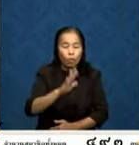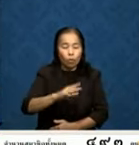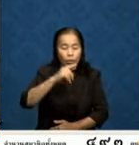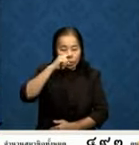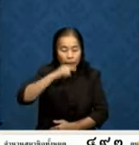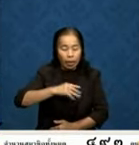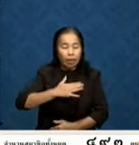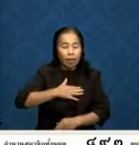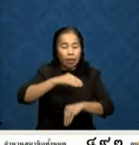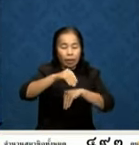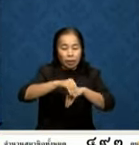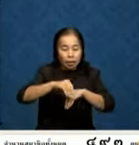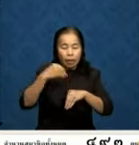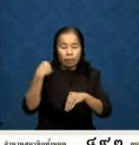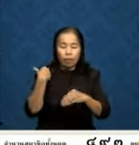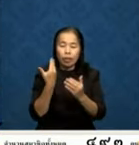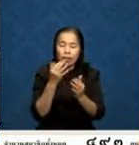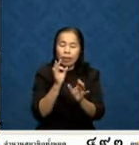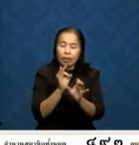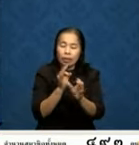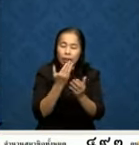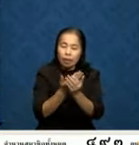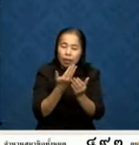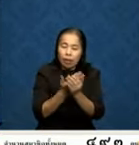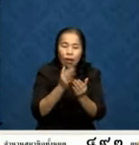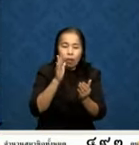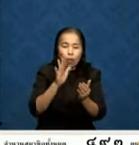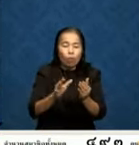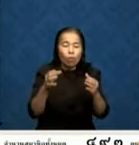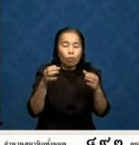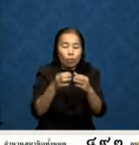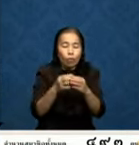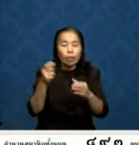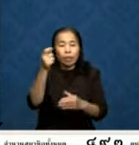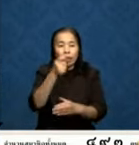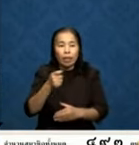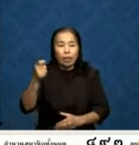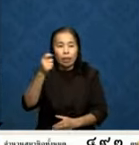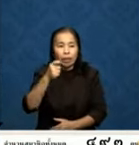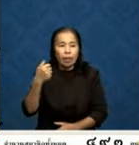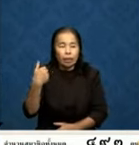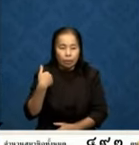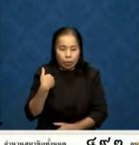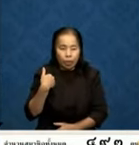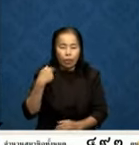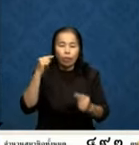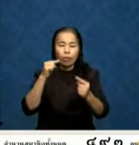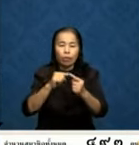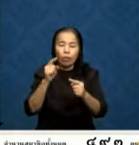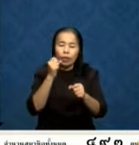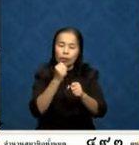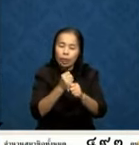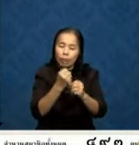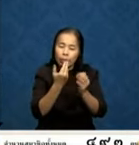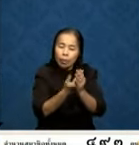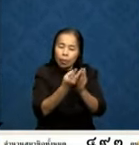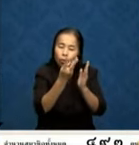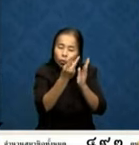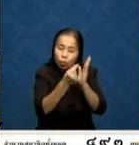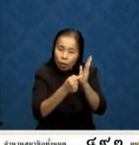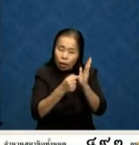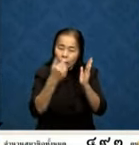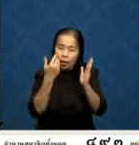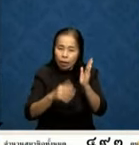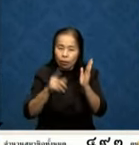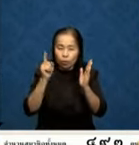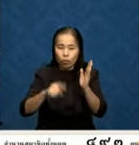ที่เรียกว่า JKM นะครับก็คือJKM เนี่ยก็เป็นราคาตลาดที่ใช้ในการอ้างอิงนะครับแล้วก็ต้องเป็